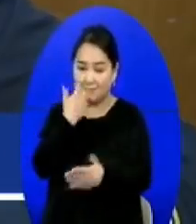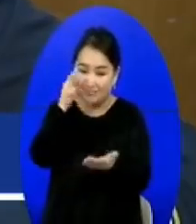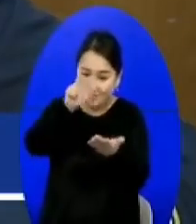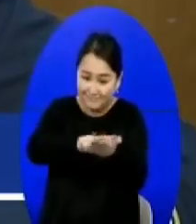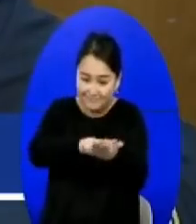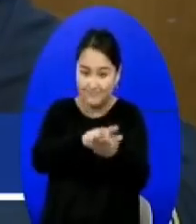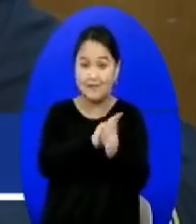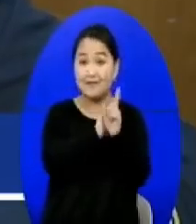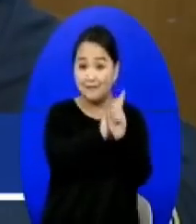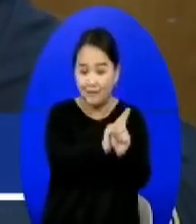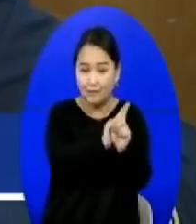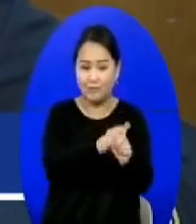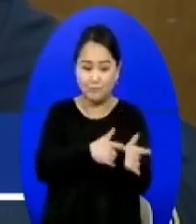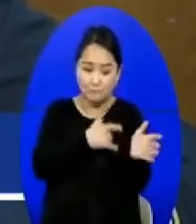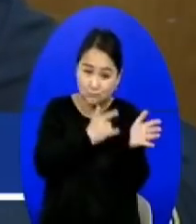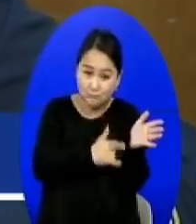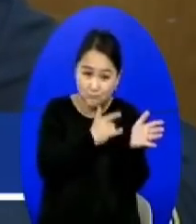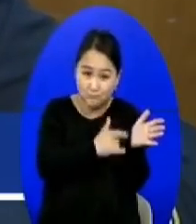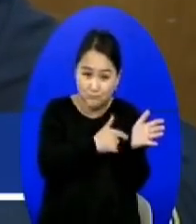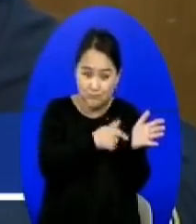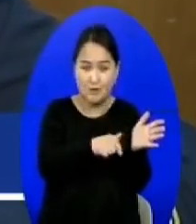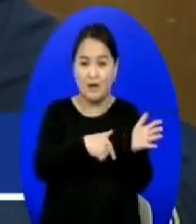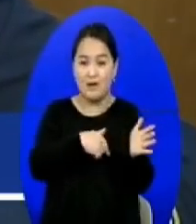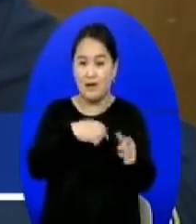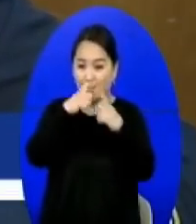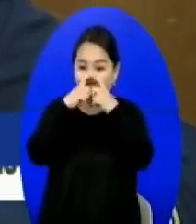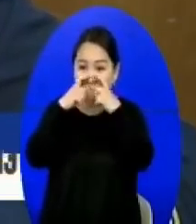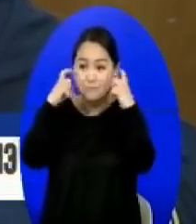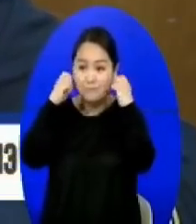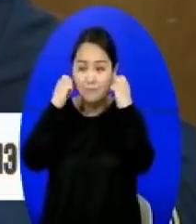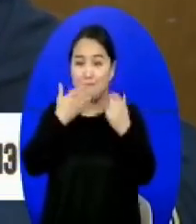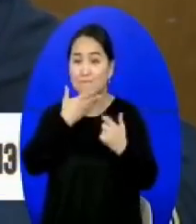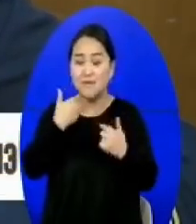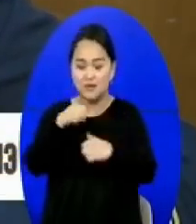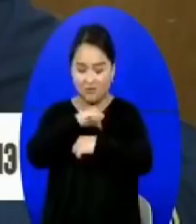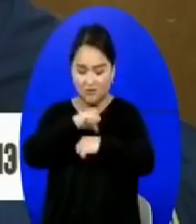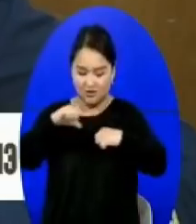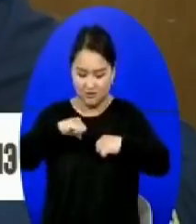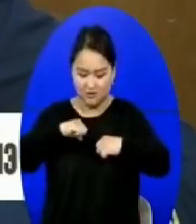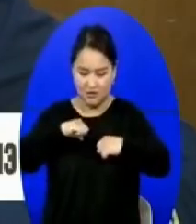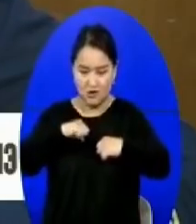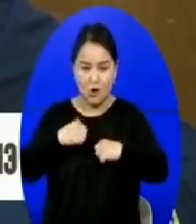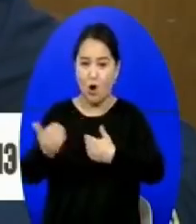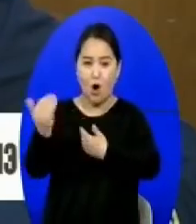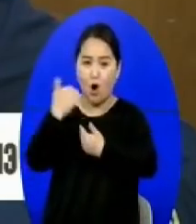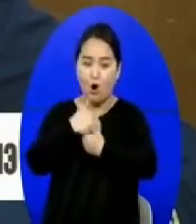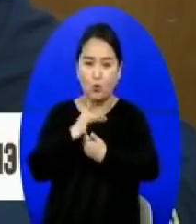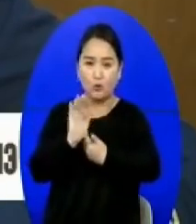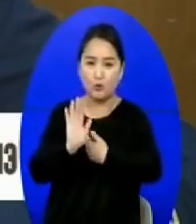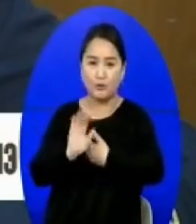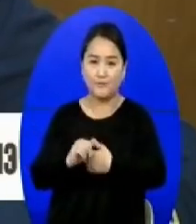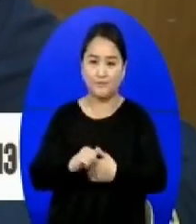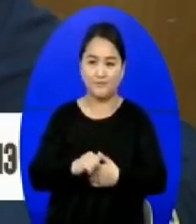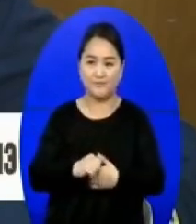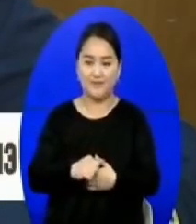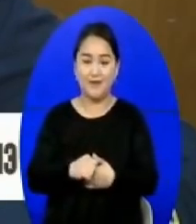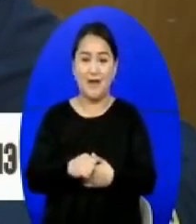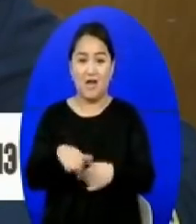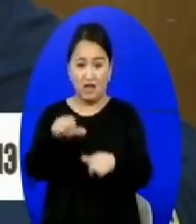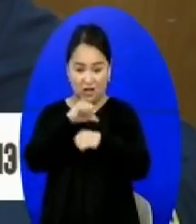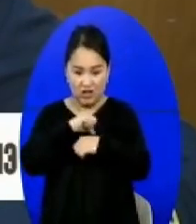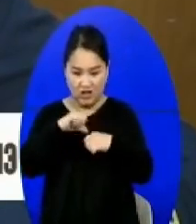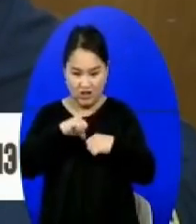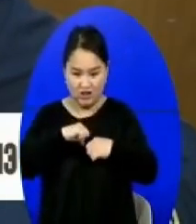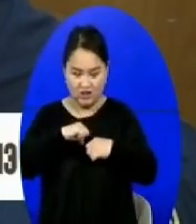дагуу гал тэргэнд амны хаалтгүй иргэдэг бол тээвэрлэхгүй. Тийм учраас иргэд